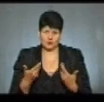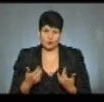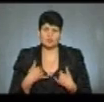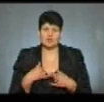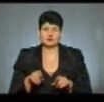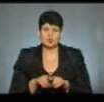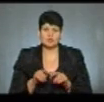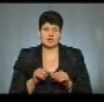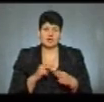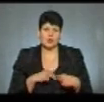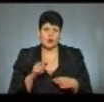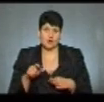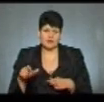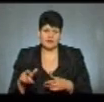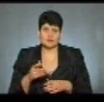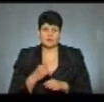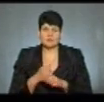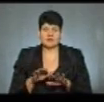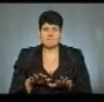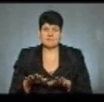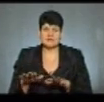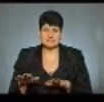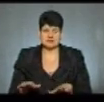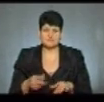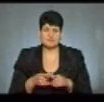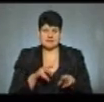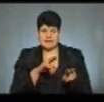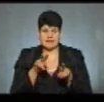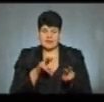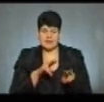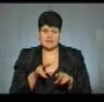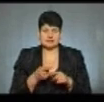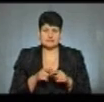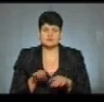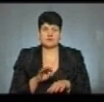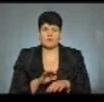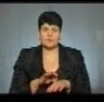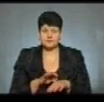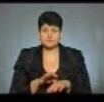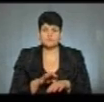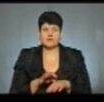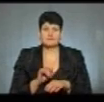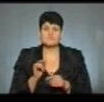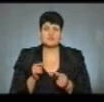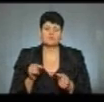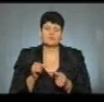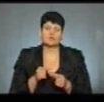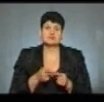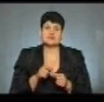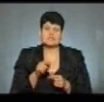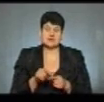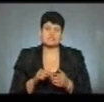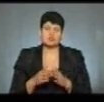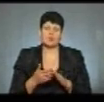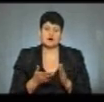є колеги, які здійснюють на місцях цей нагляд за цією захворюваністю. Відповідно, ця ситуація. Ну,